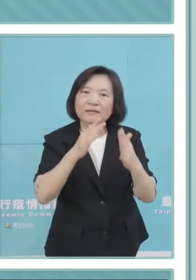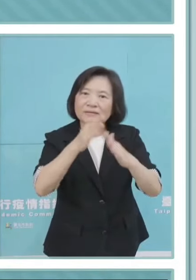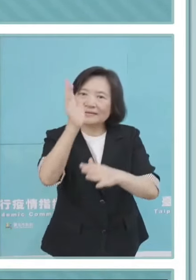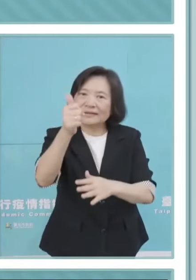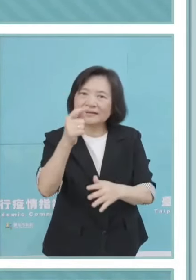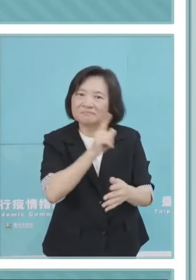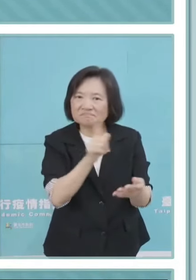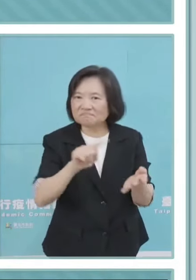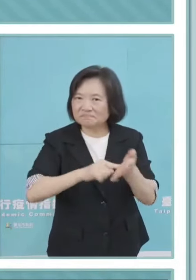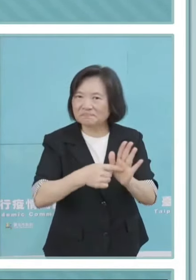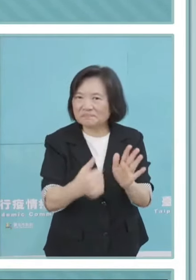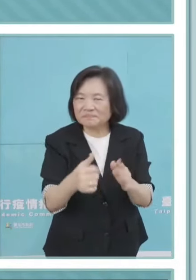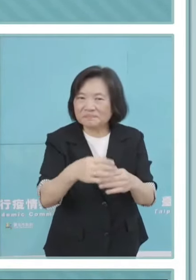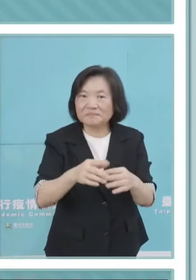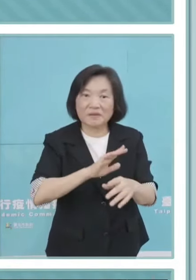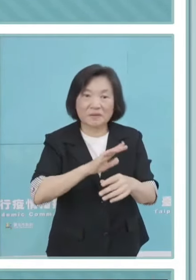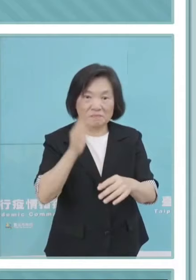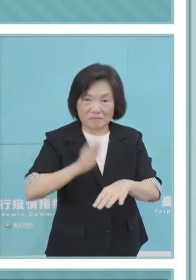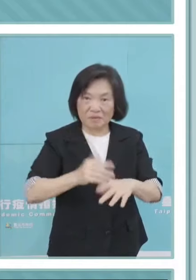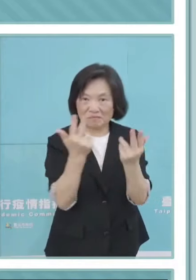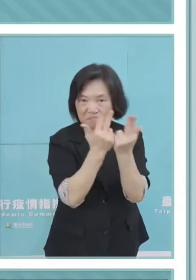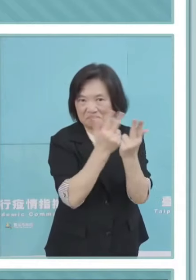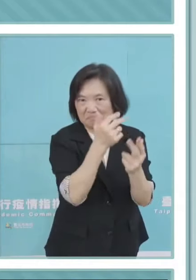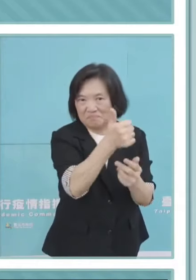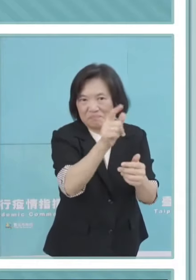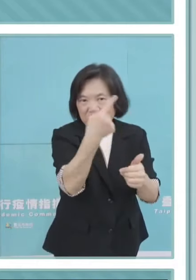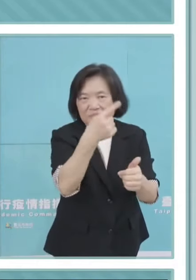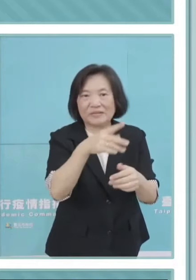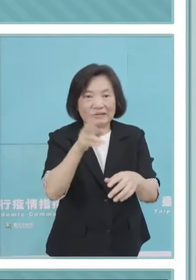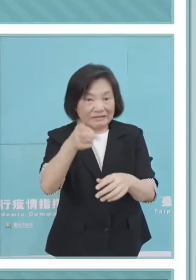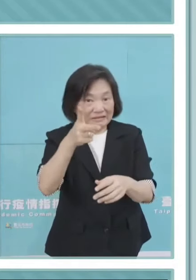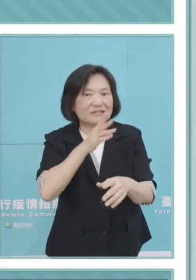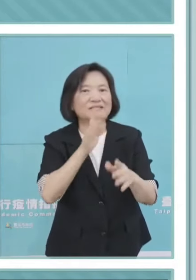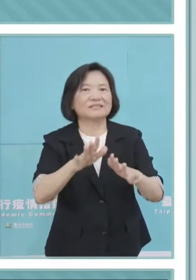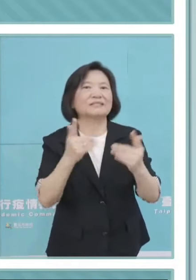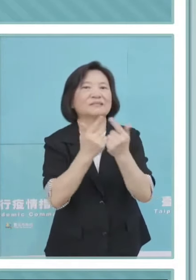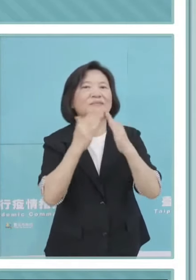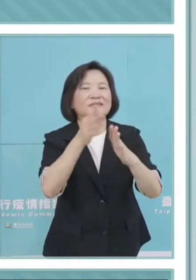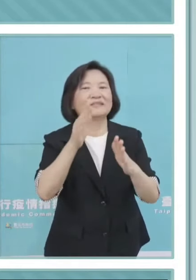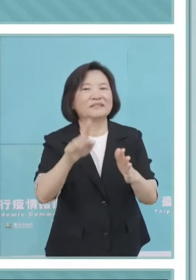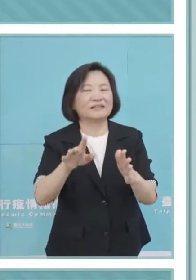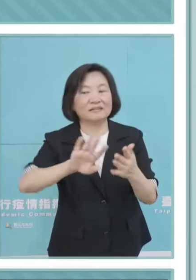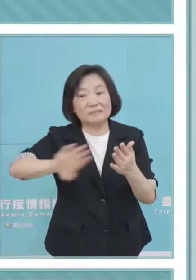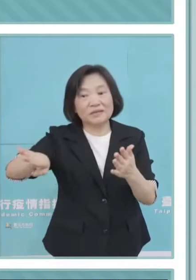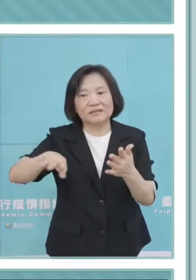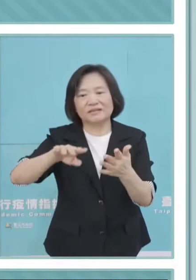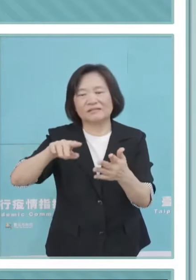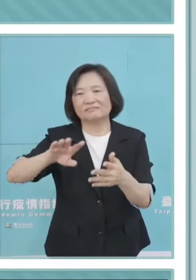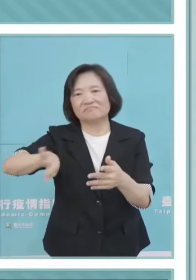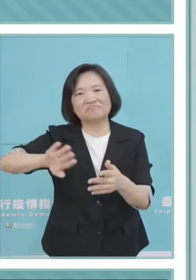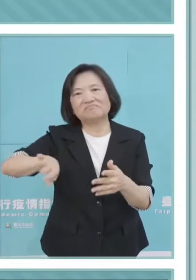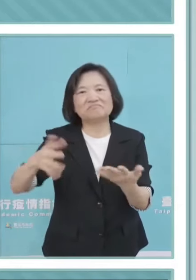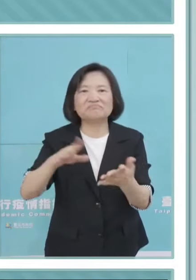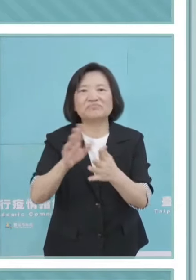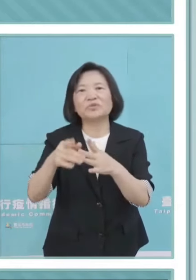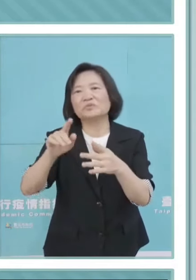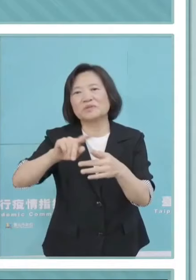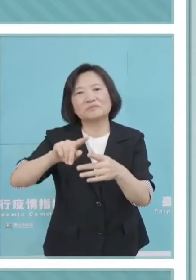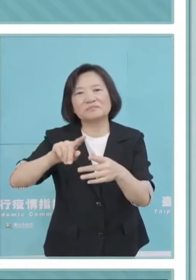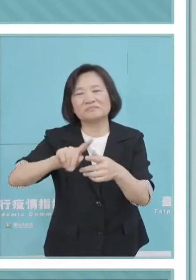情上面的表现，然后侯市长是第一名，超过五成，接下来就是您三成，其他另外四都的市长都落后，您怎么看这个民